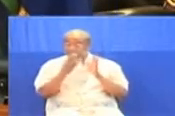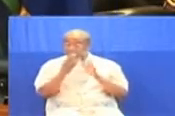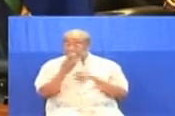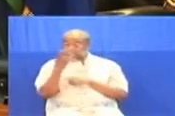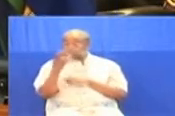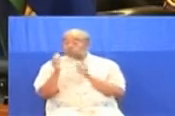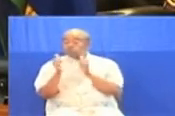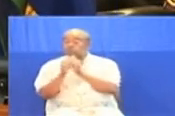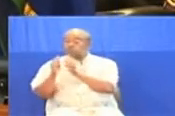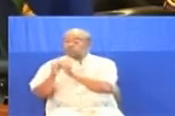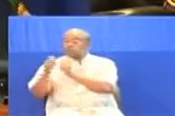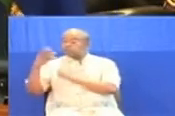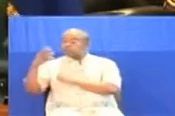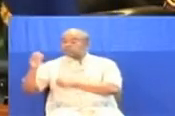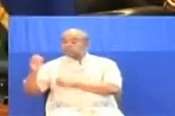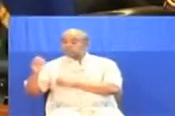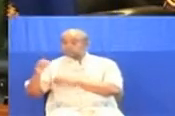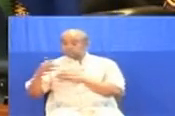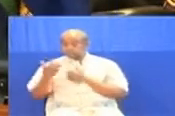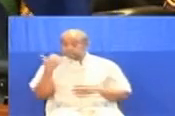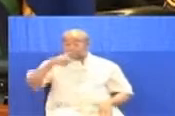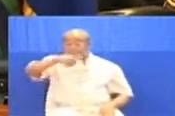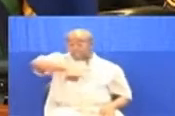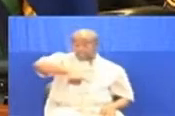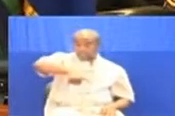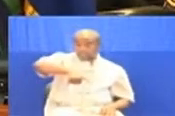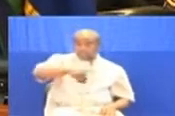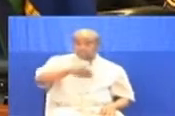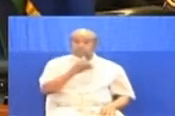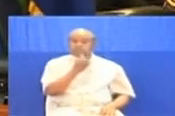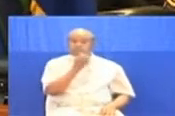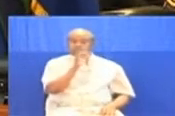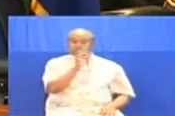0734 101040, na simu ya mezani ni